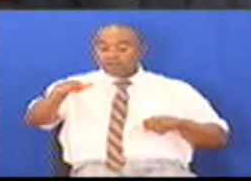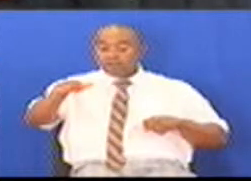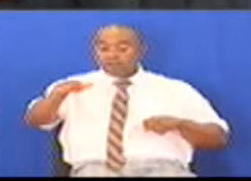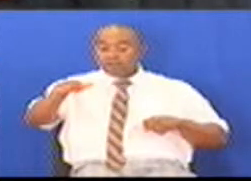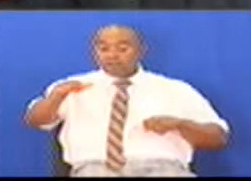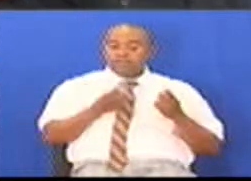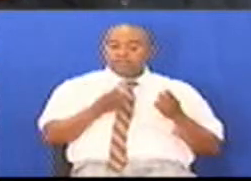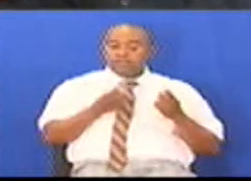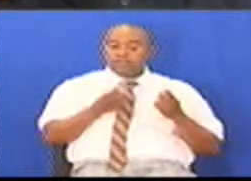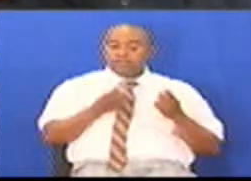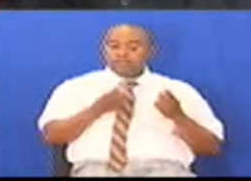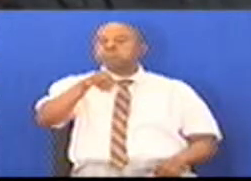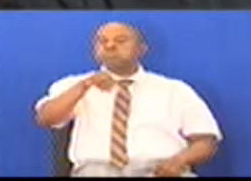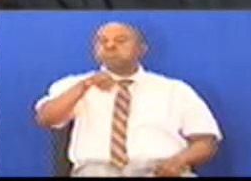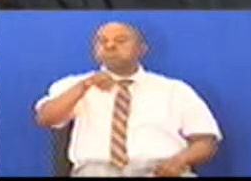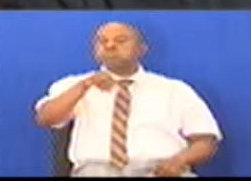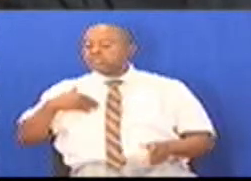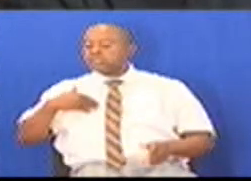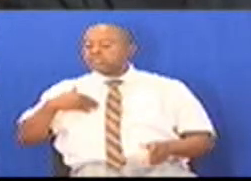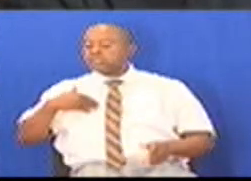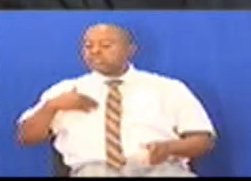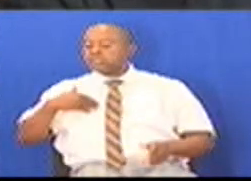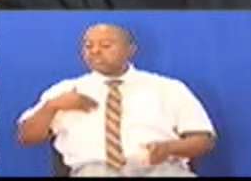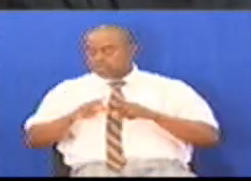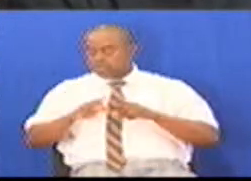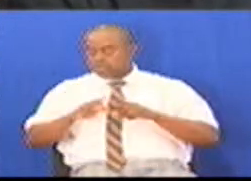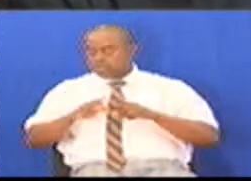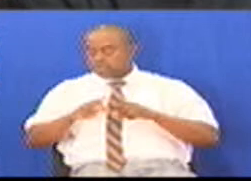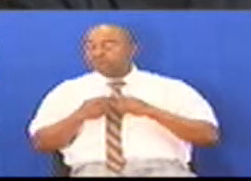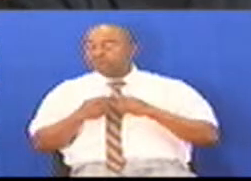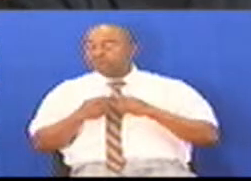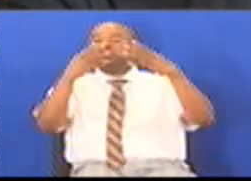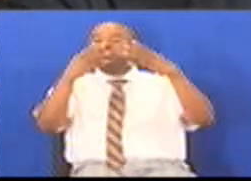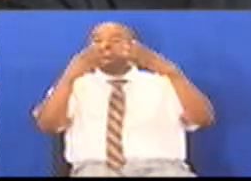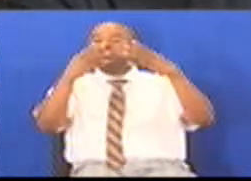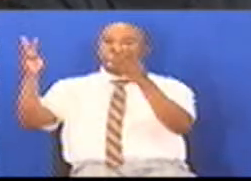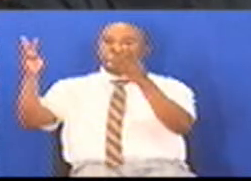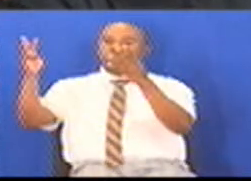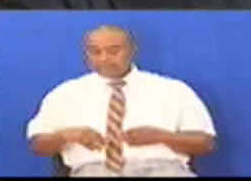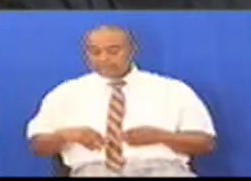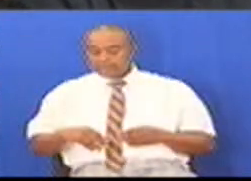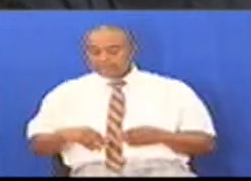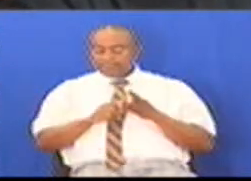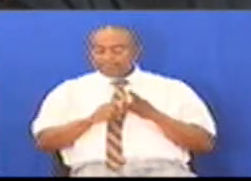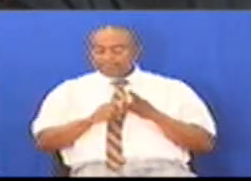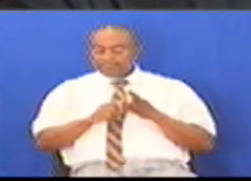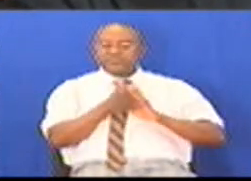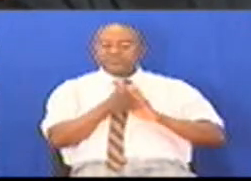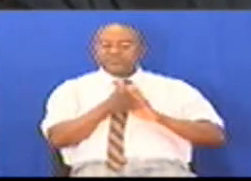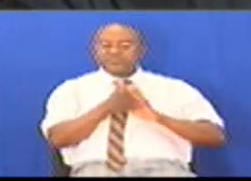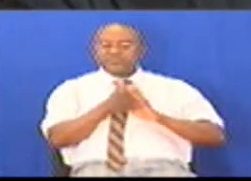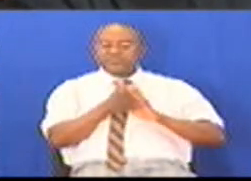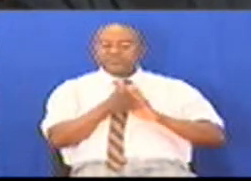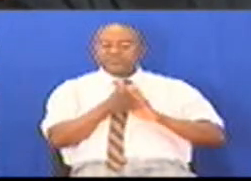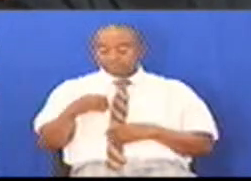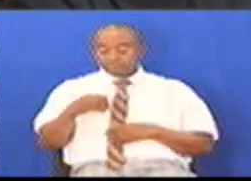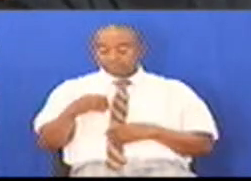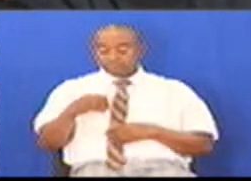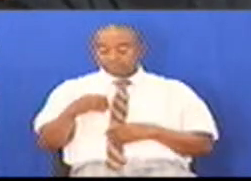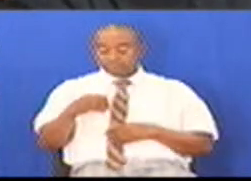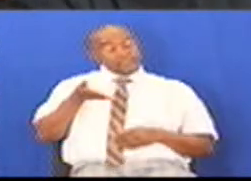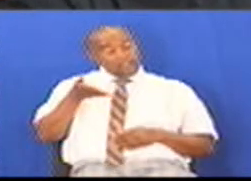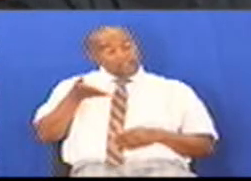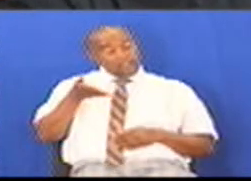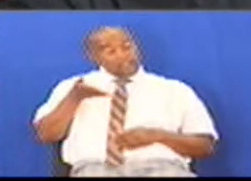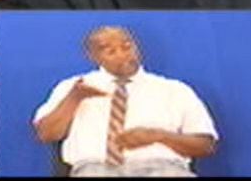wa miti na kuzuia uharibifu wa misitu na vyanzo vya maji. Aidha, kamati inaendelea kusisitiza kuwa serikali ikamilishe mradi wa kuwezesha mfuko